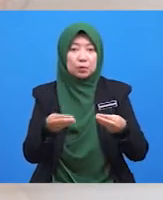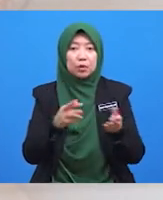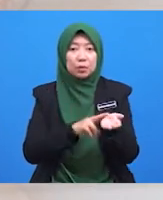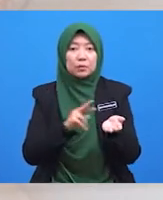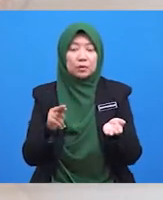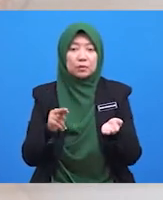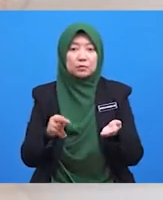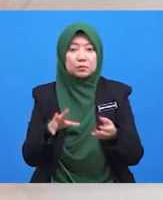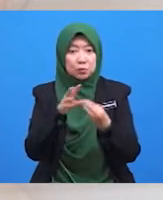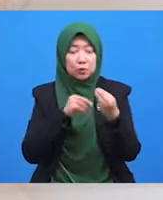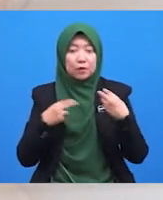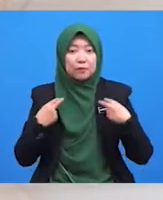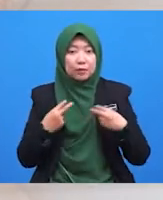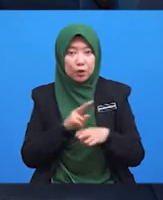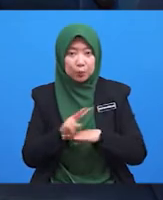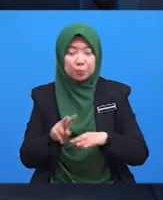vakum.